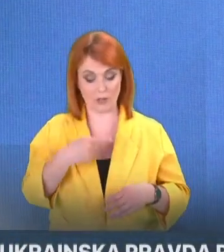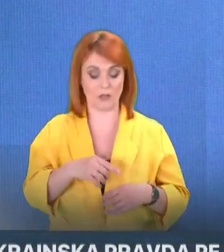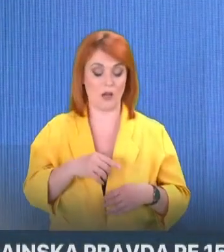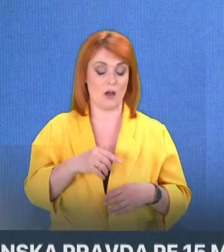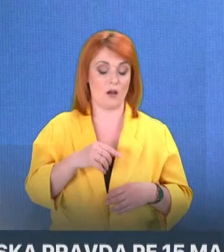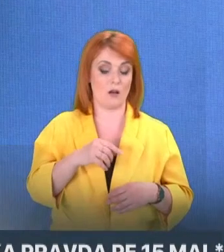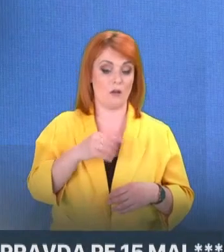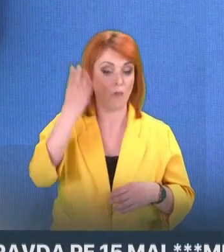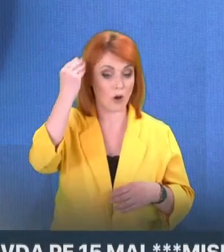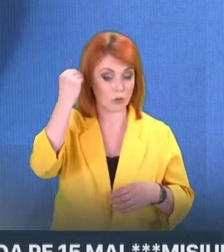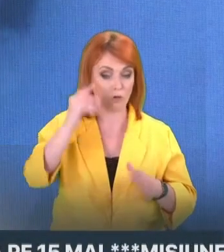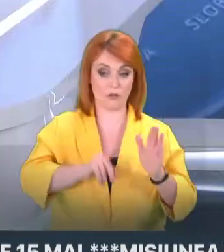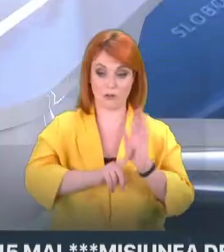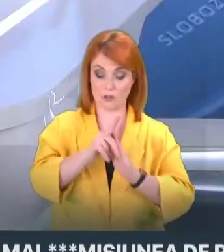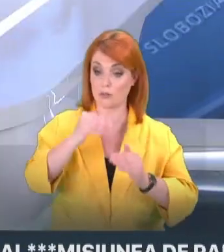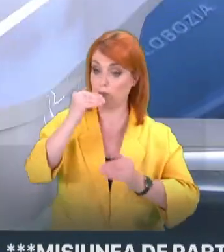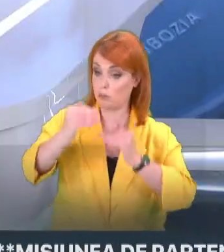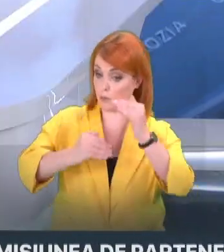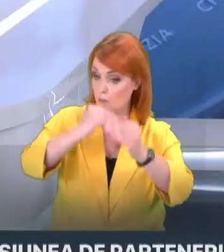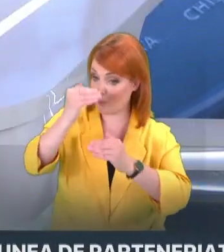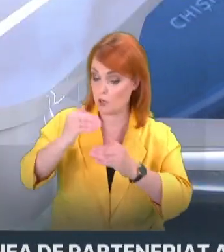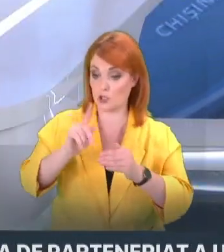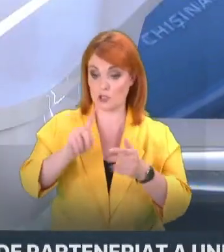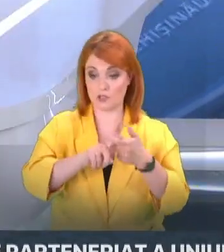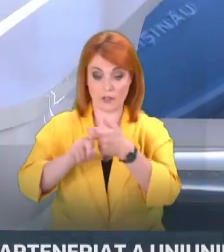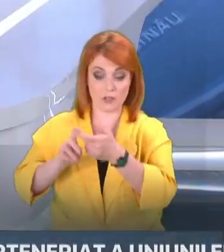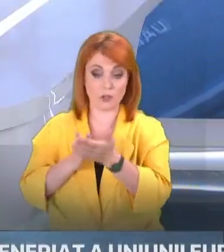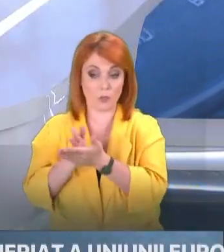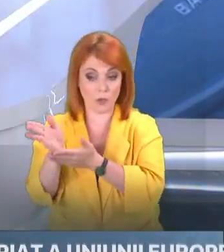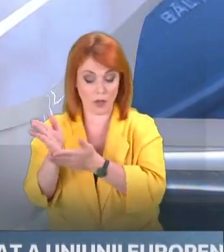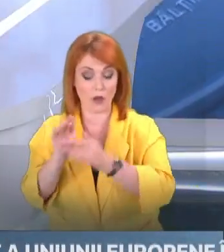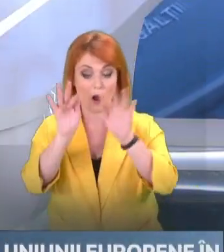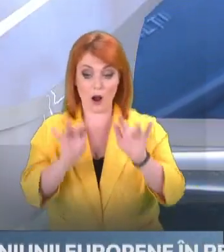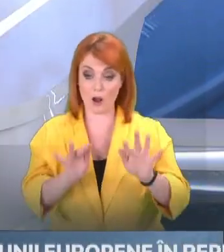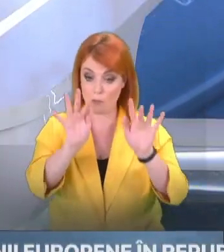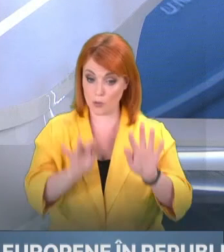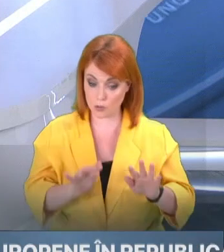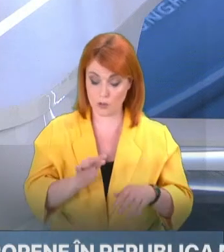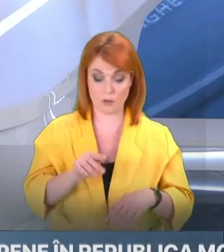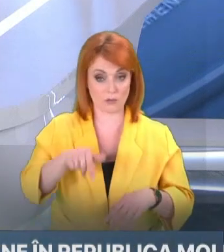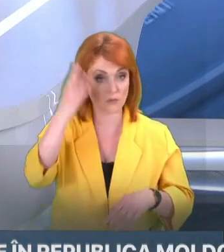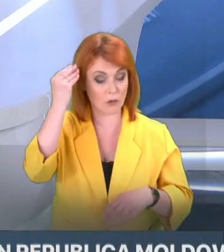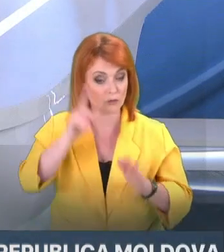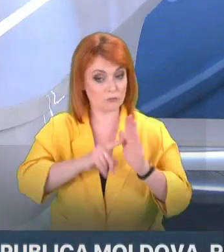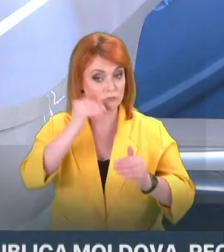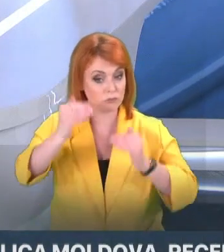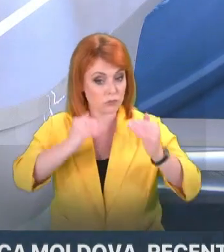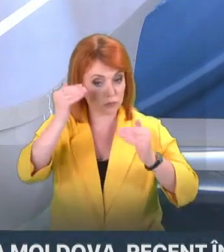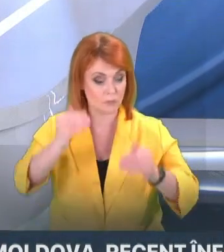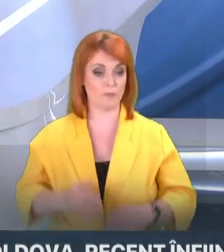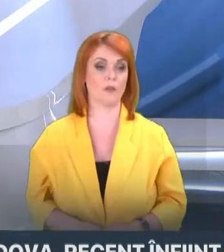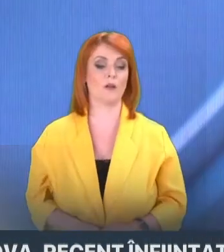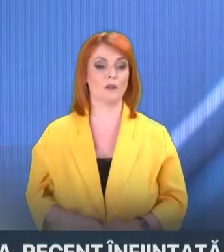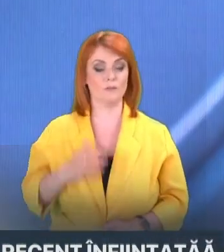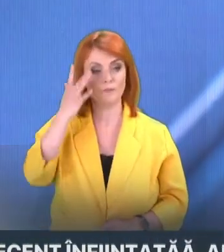segment. De exemplu, exportul serviciilor IT din țara noastră a depășit de 2,1 ori exportul de vinuri sau de alte